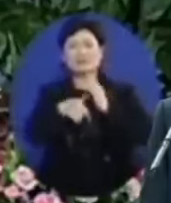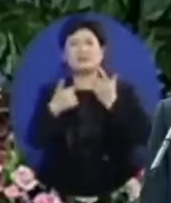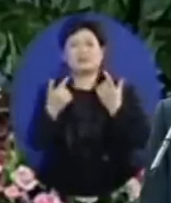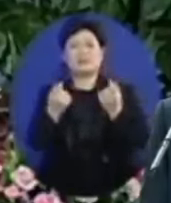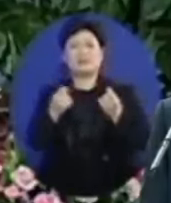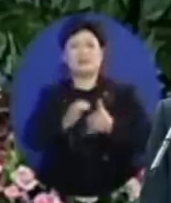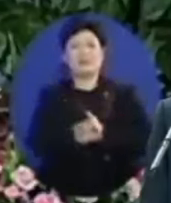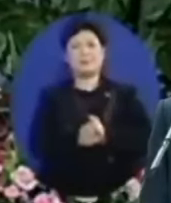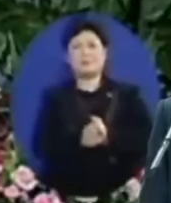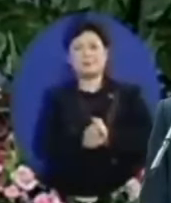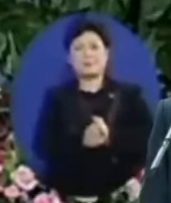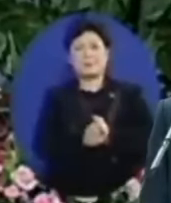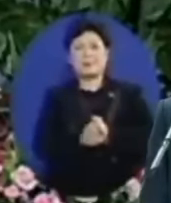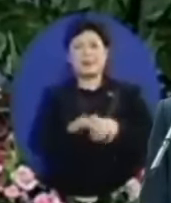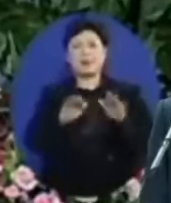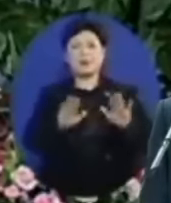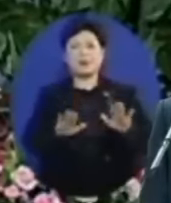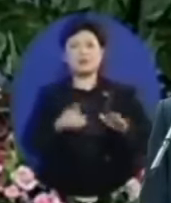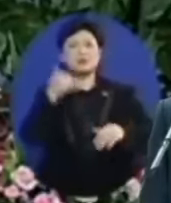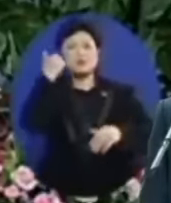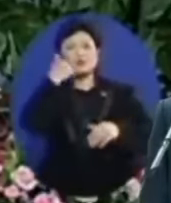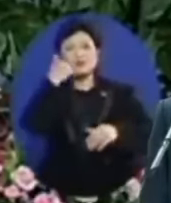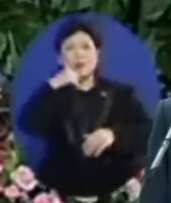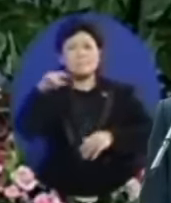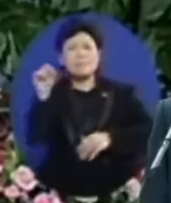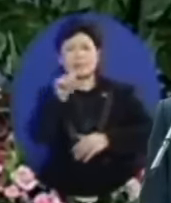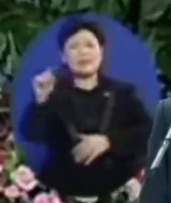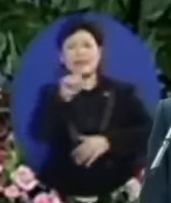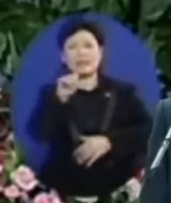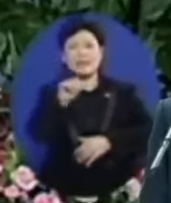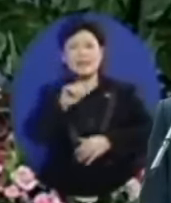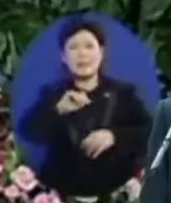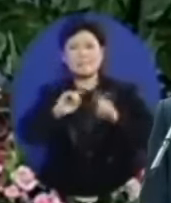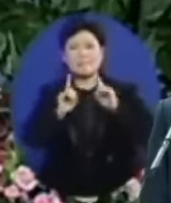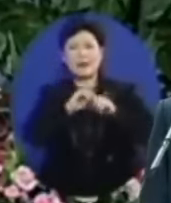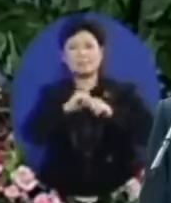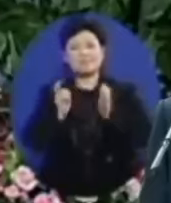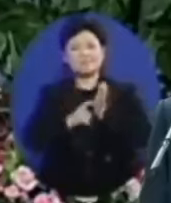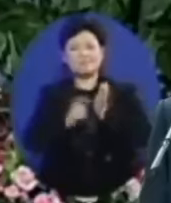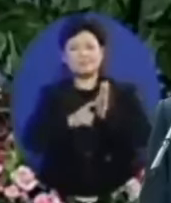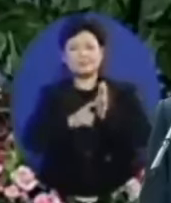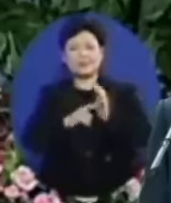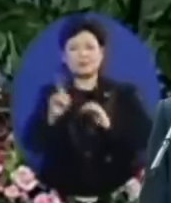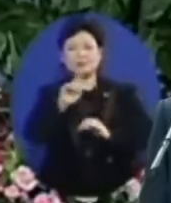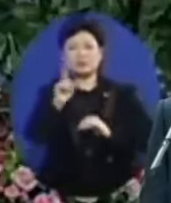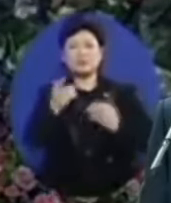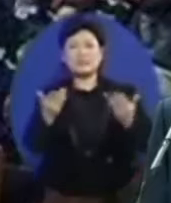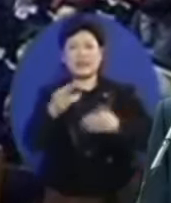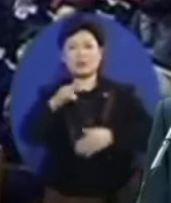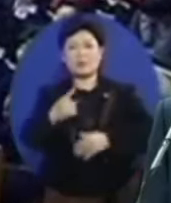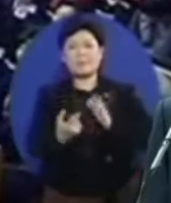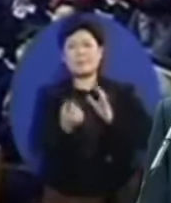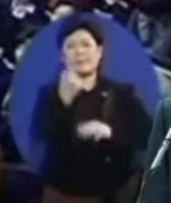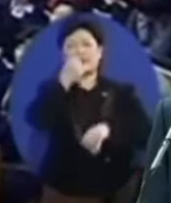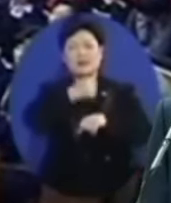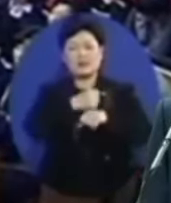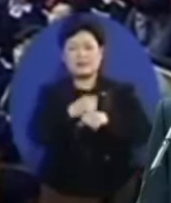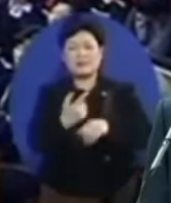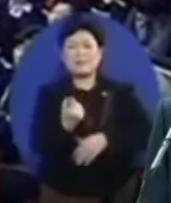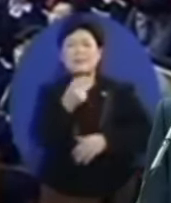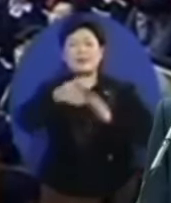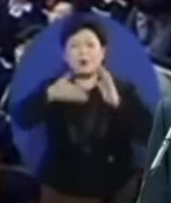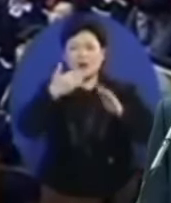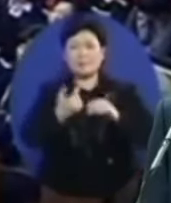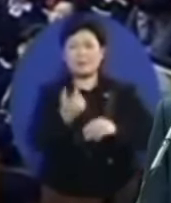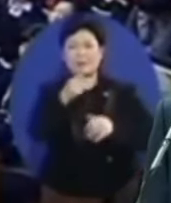것입니다. 오늘날은 누구나 빨리빨리를 추구하면서 급해지기 시작했다는 것입니다. 뭘 해도 빨리해라 빨리 먹어라,